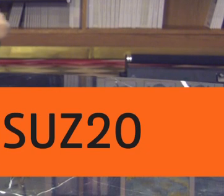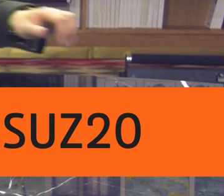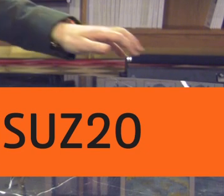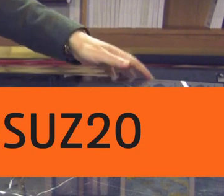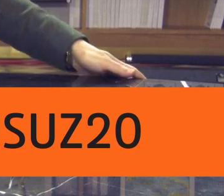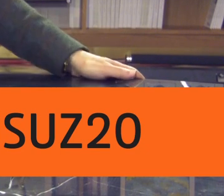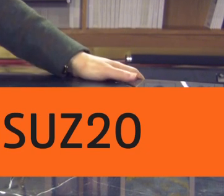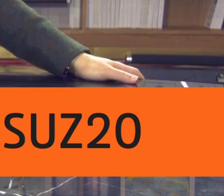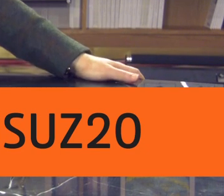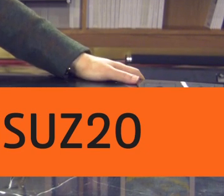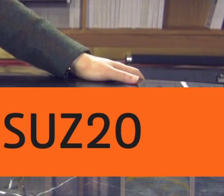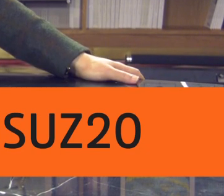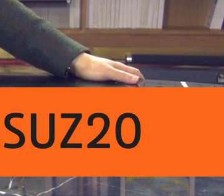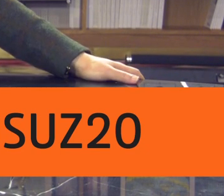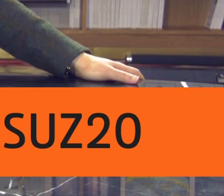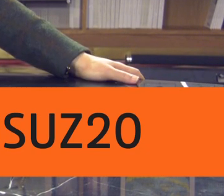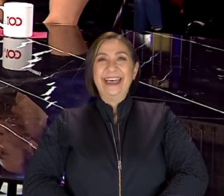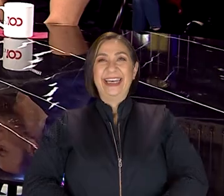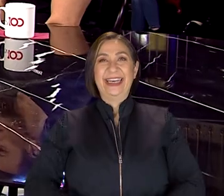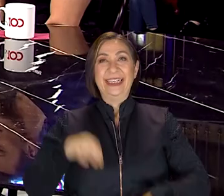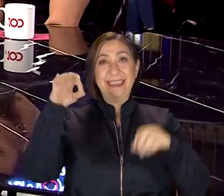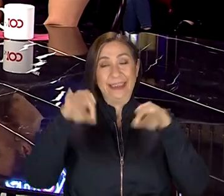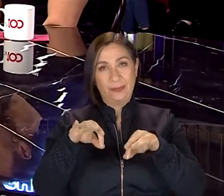Beni dinlediğiniz için teşekkür ederim.